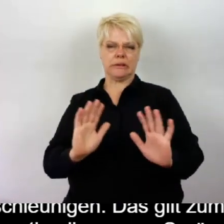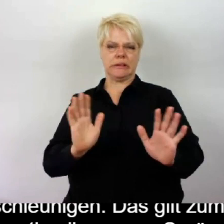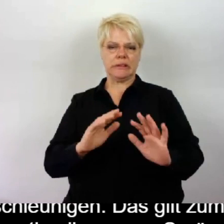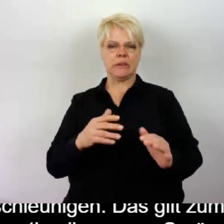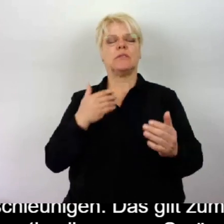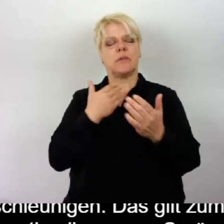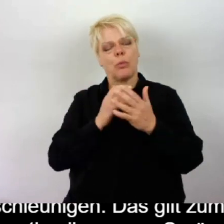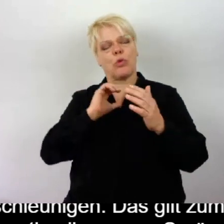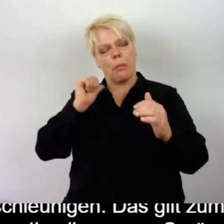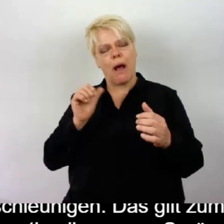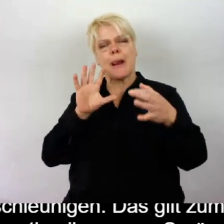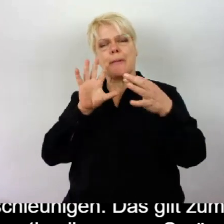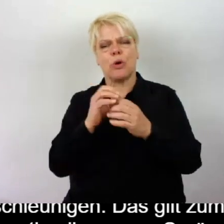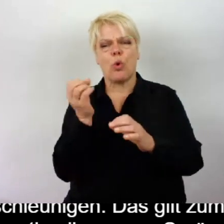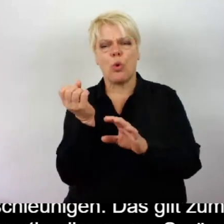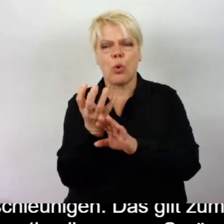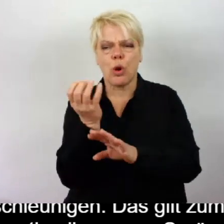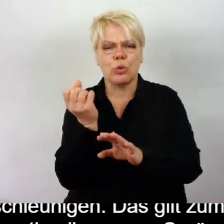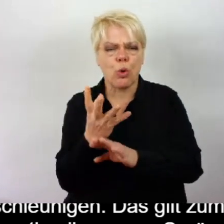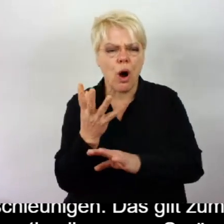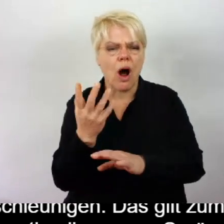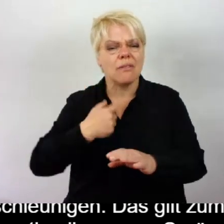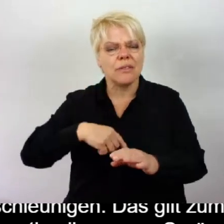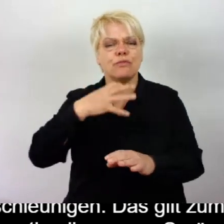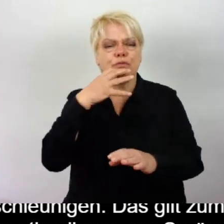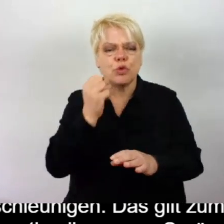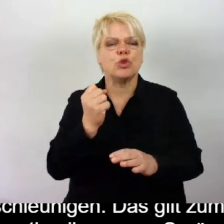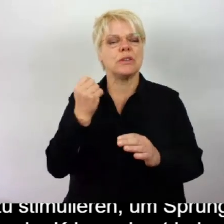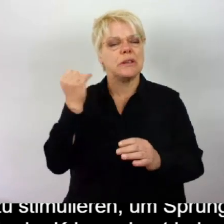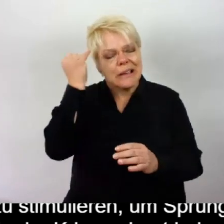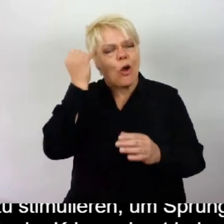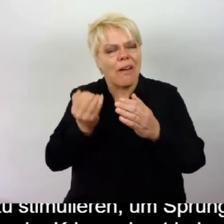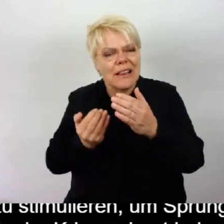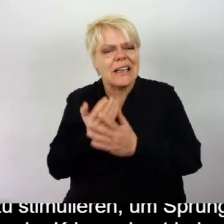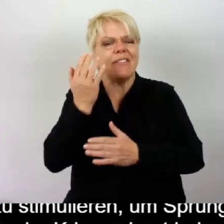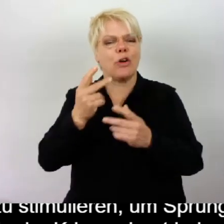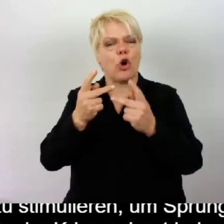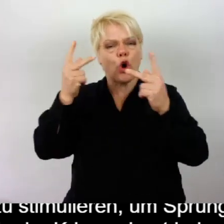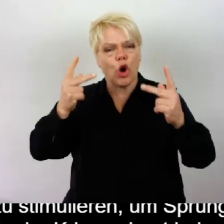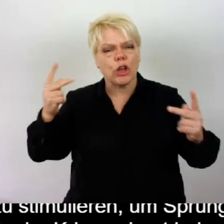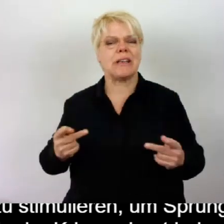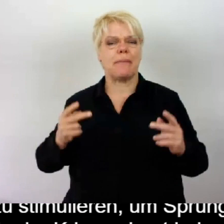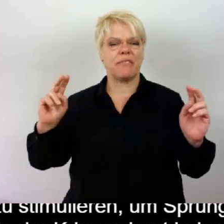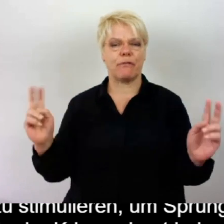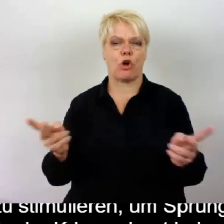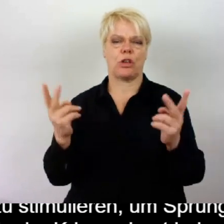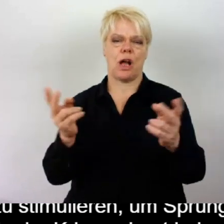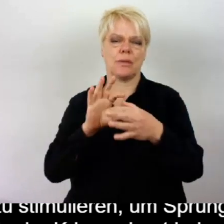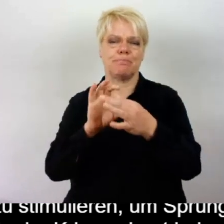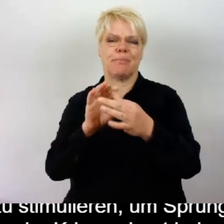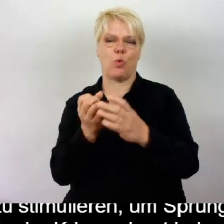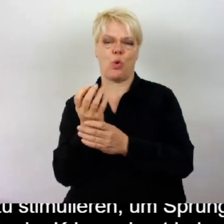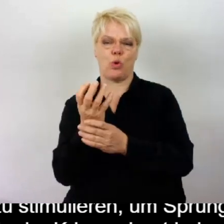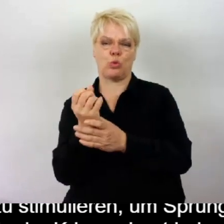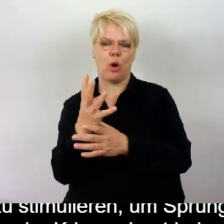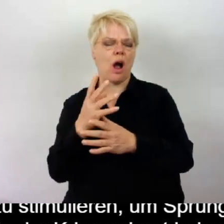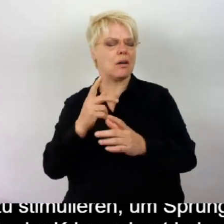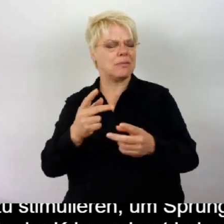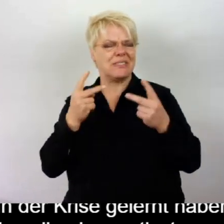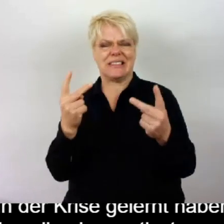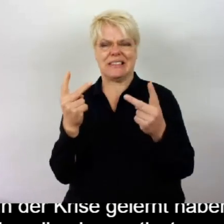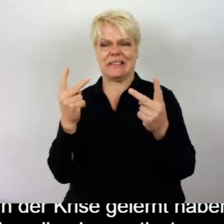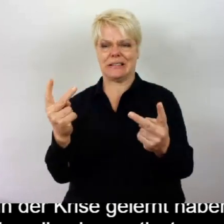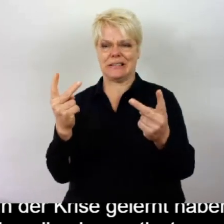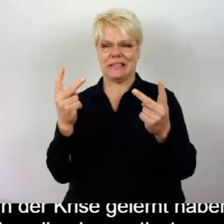bewusst fördern und hinterlegen, um dann auch Bayern zu stärken. Ich bleibe bei meinem Ansatz, selbst in der Krise werden